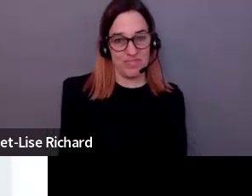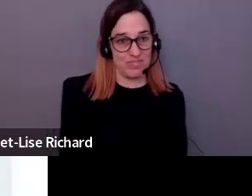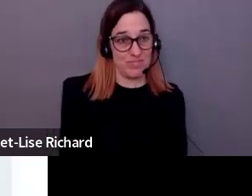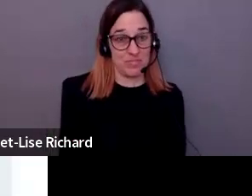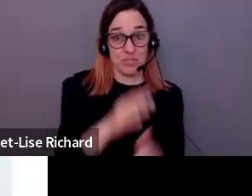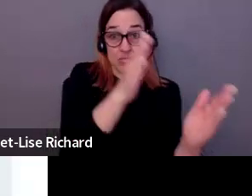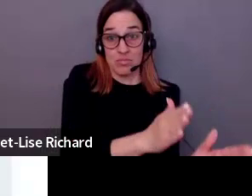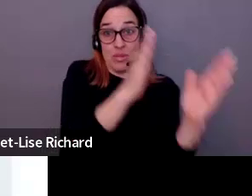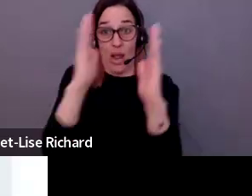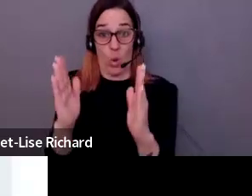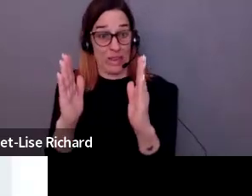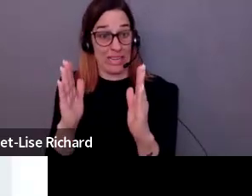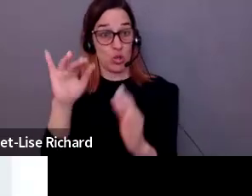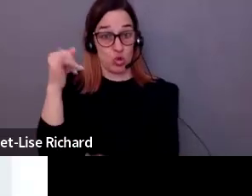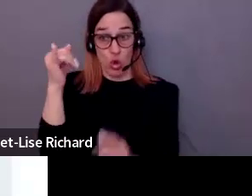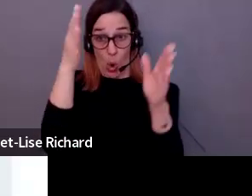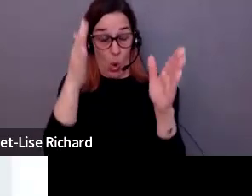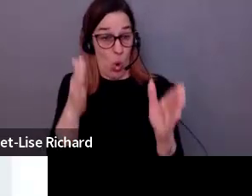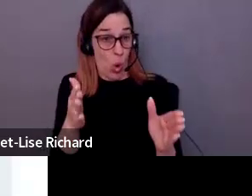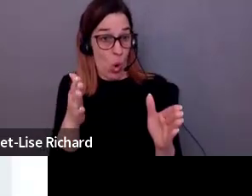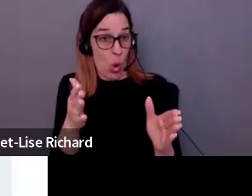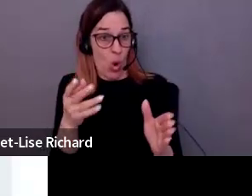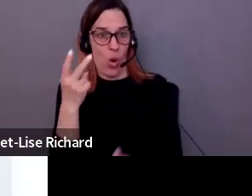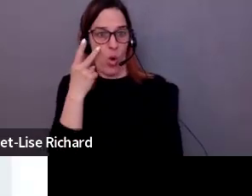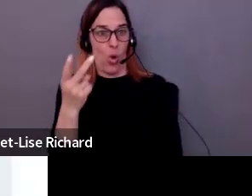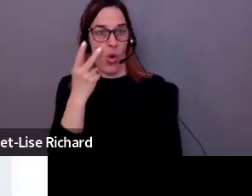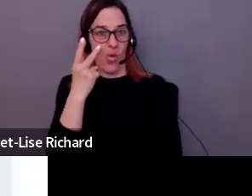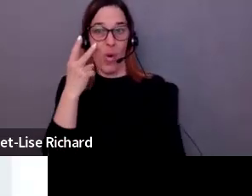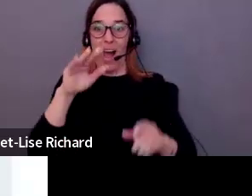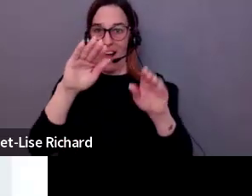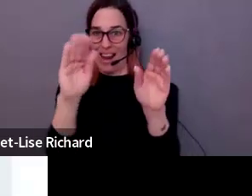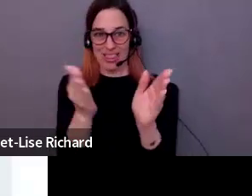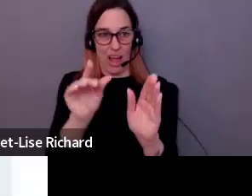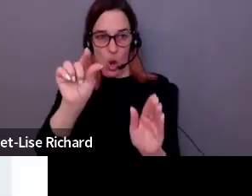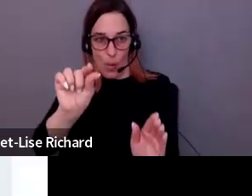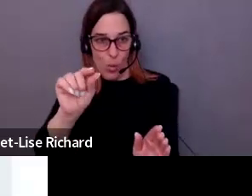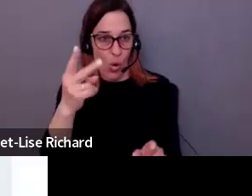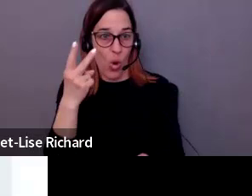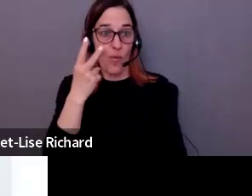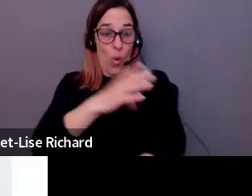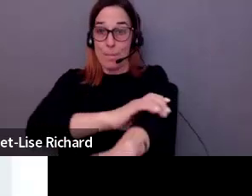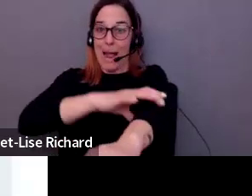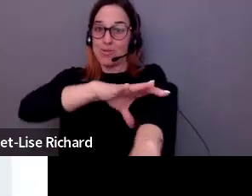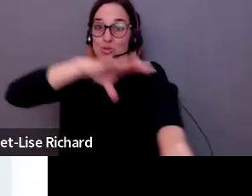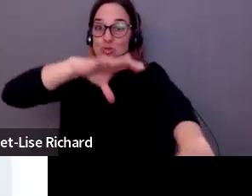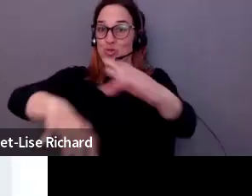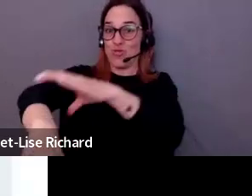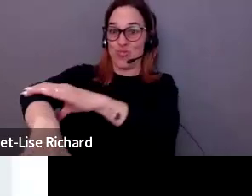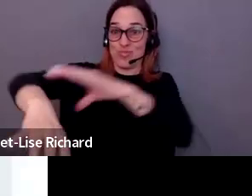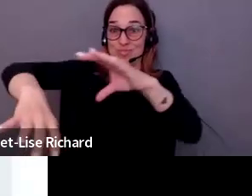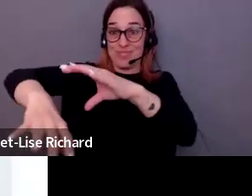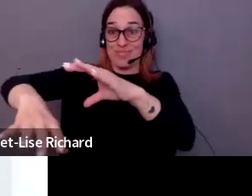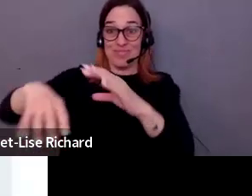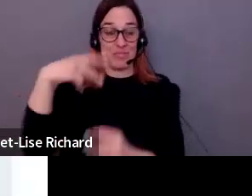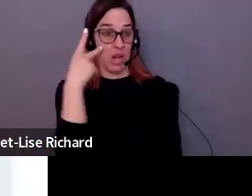La photo d'à côté, on voit la taille qui est définie. On voit du volume aux manches qui donne l'impression qu'on